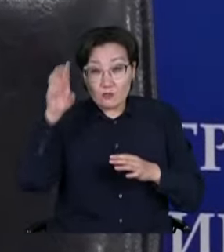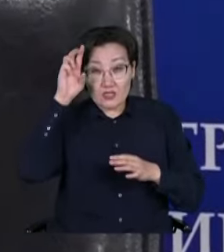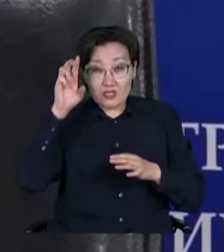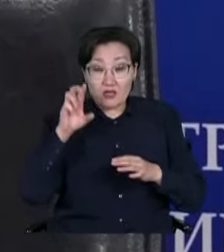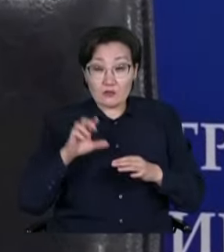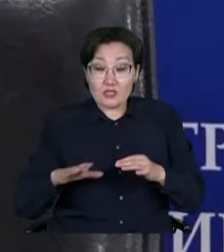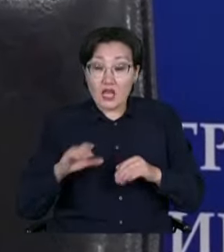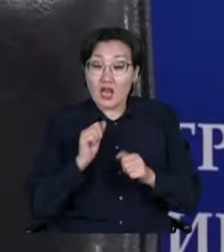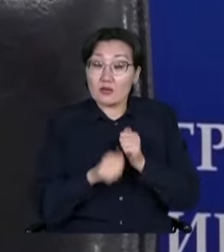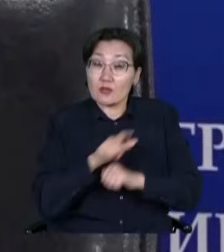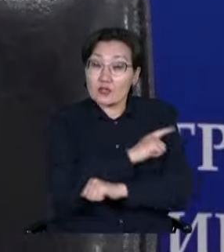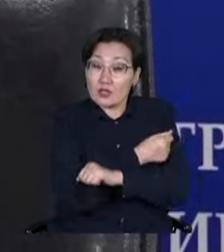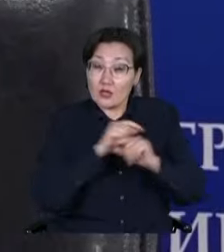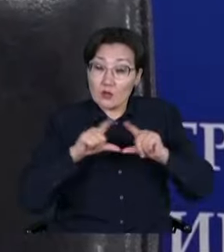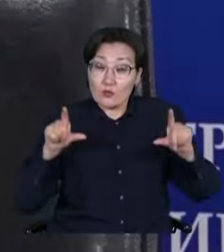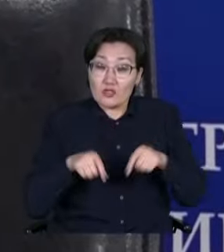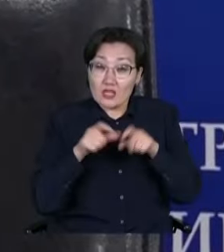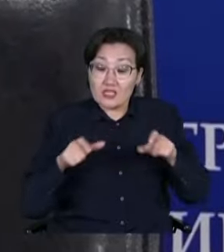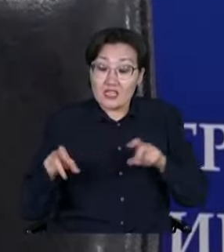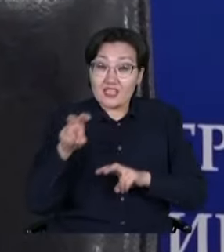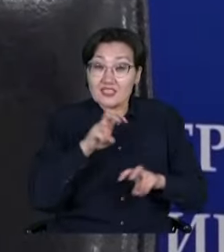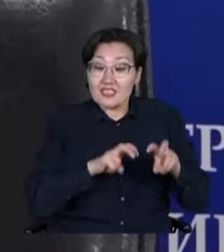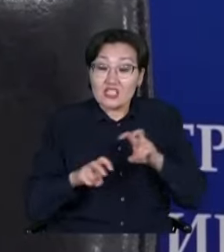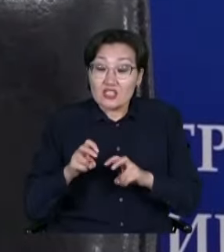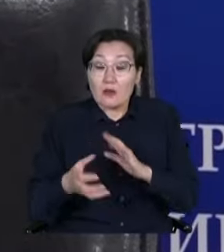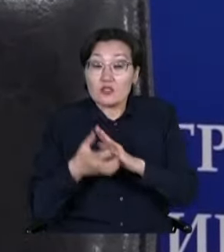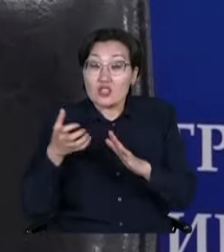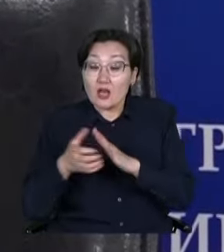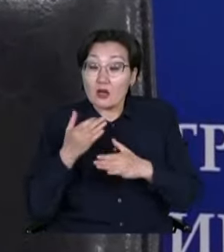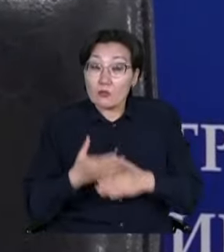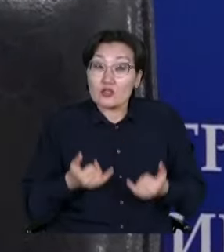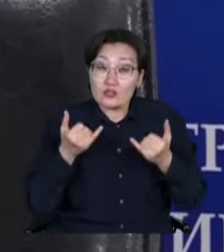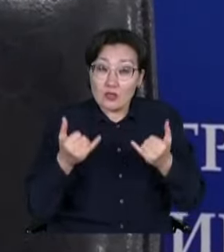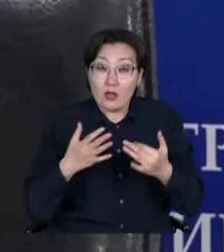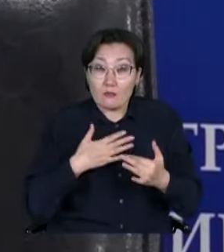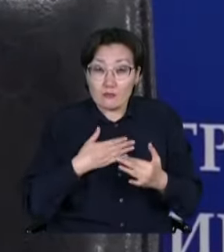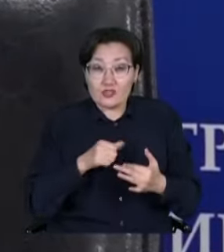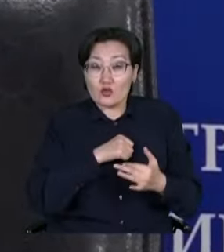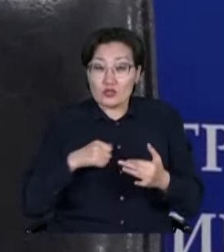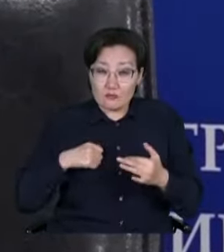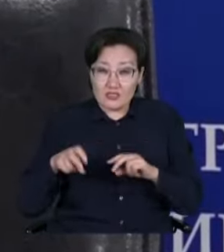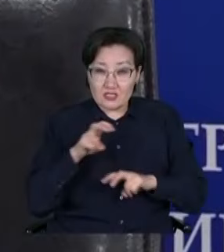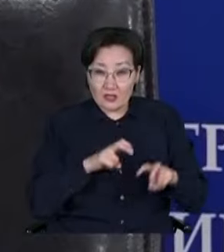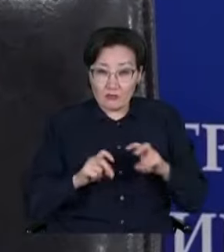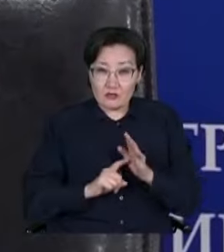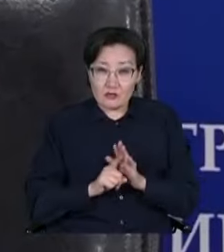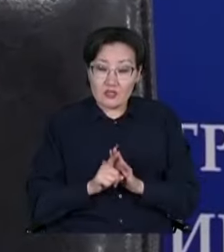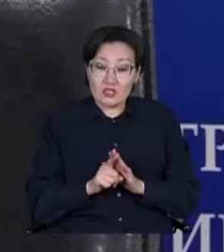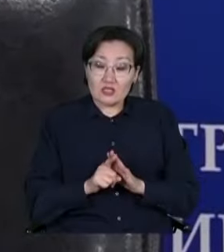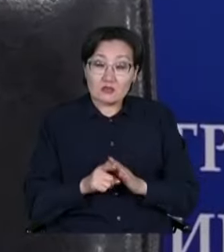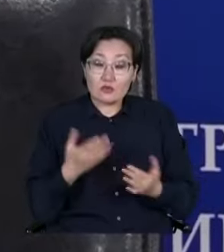нені емхананы азаматтарды деп шақырып көмек көрсетуді қарастырып, ал біз әлі өзіміз деп жүрміз. Осыны ауысты, егер